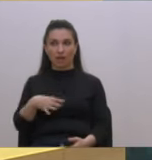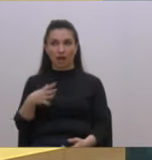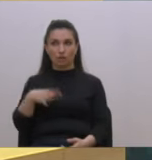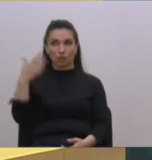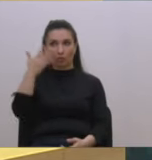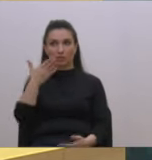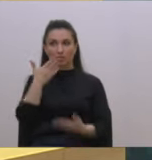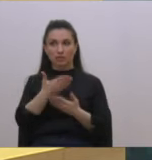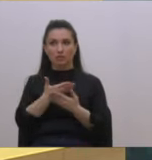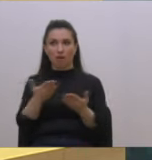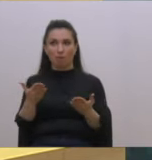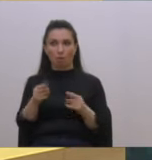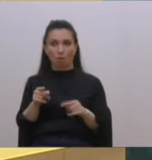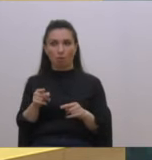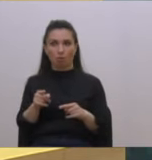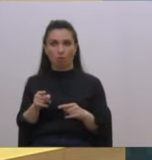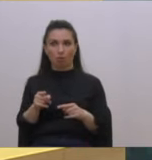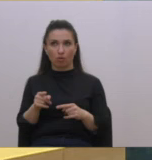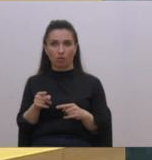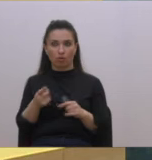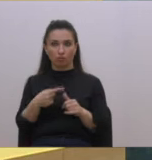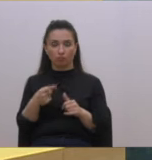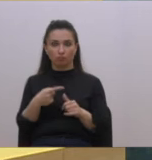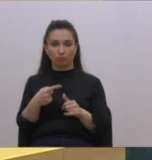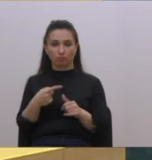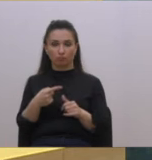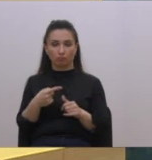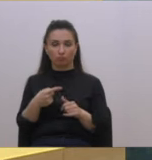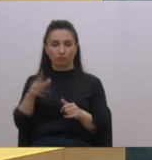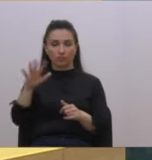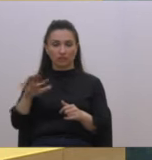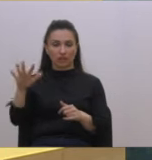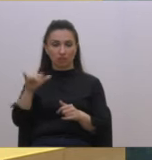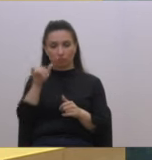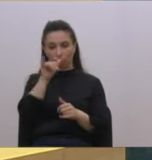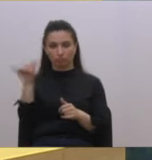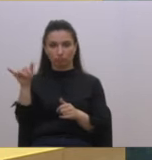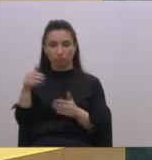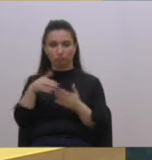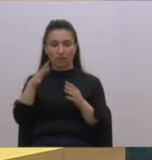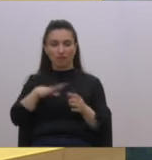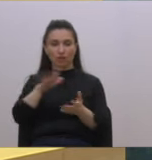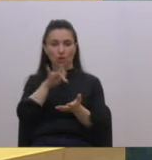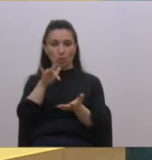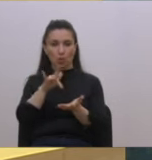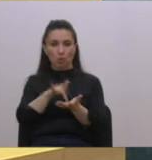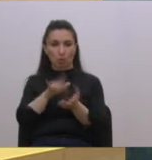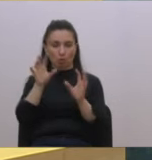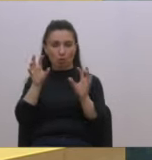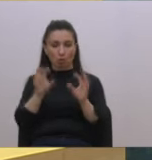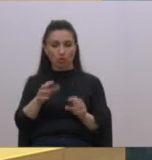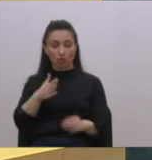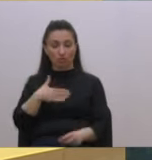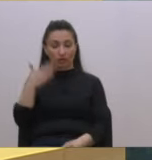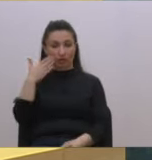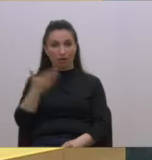Katlinostavis, Avolo, Lustracia, Man, Zurgi Akcia, Dasavlev, Zurgi Akcia, Kvernis Konstitucijas, Čuani Halkis